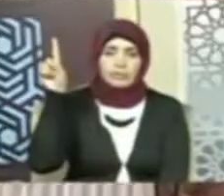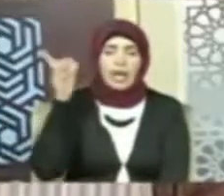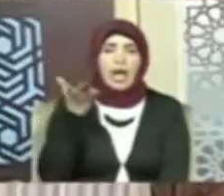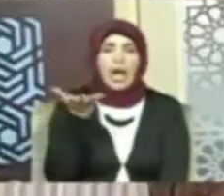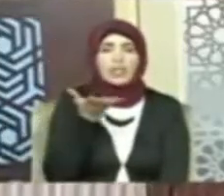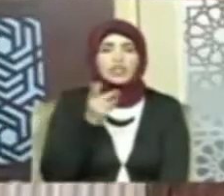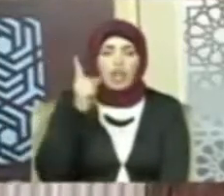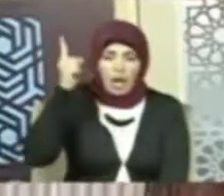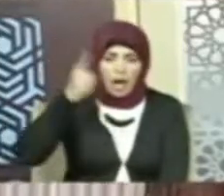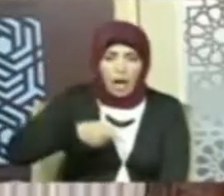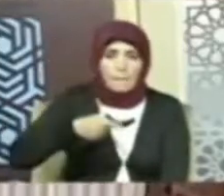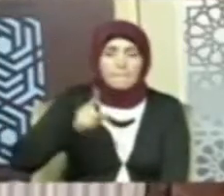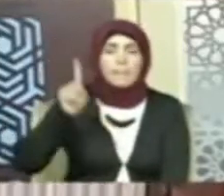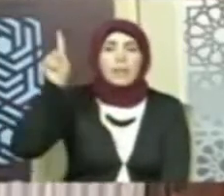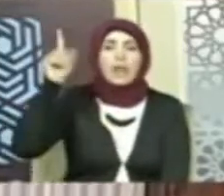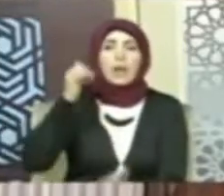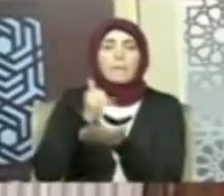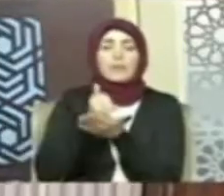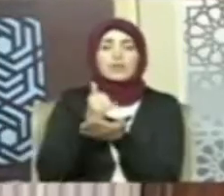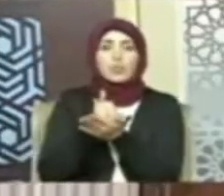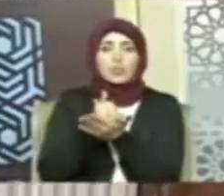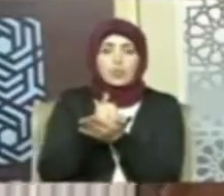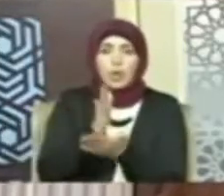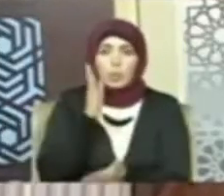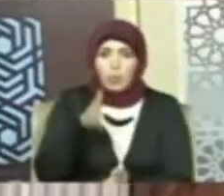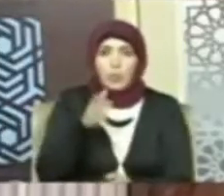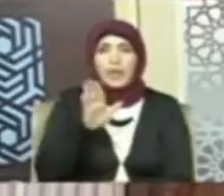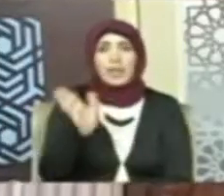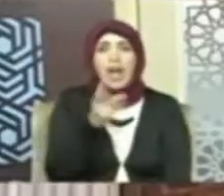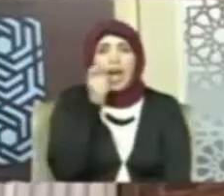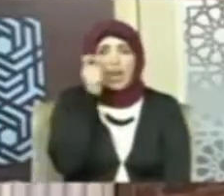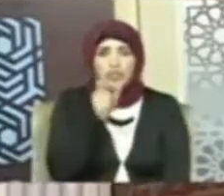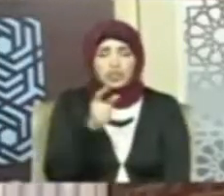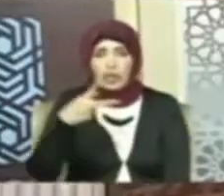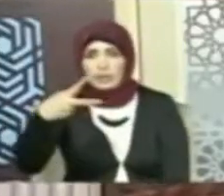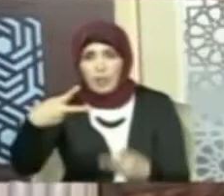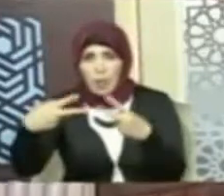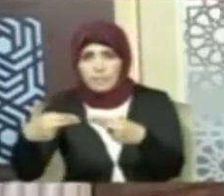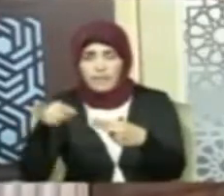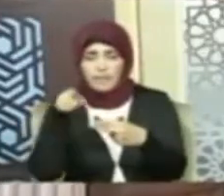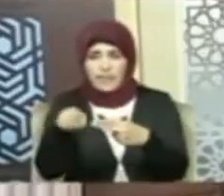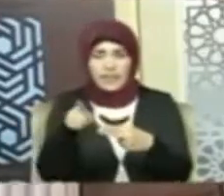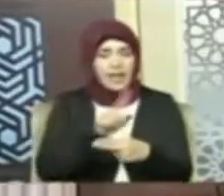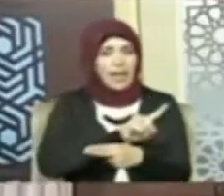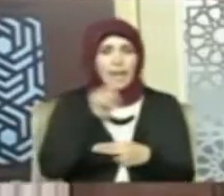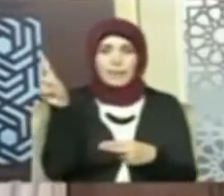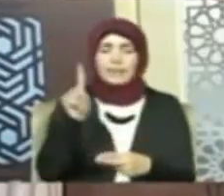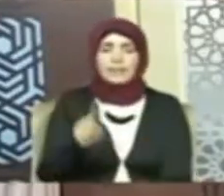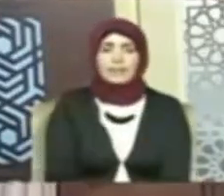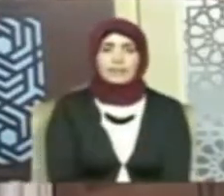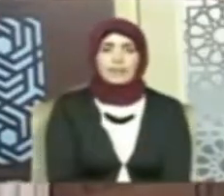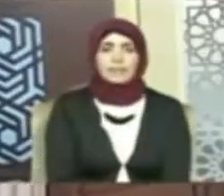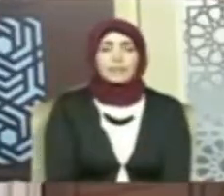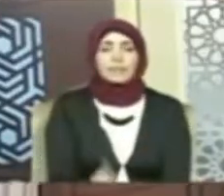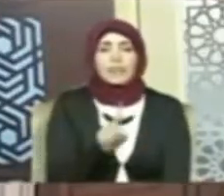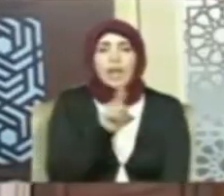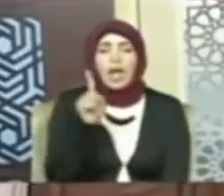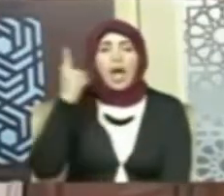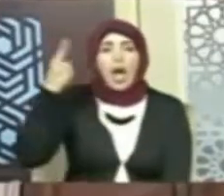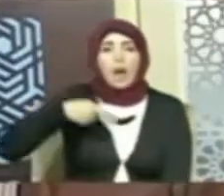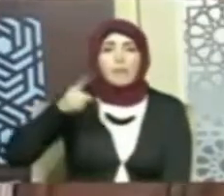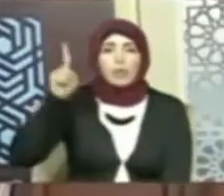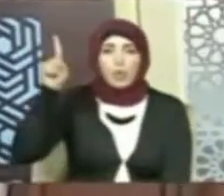لا رد لفضله، ولا معقب لأمره.